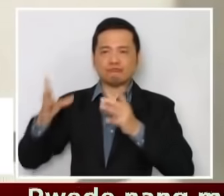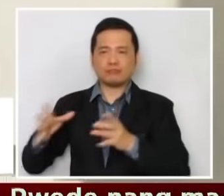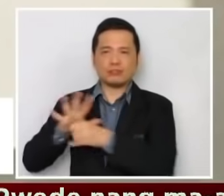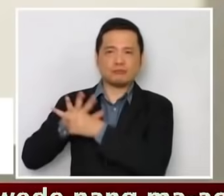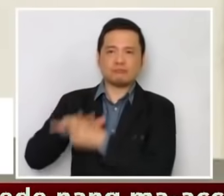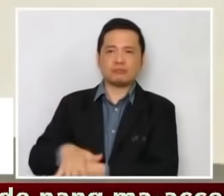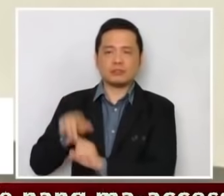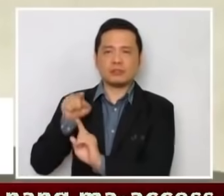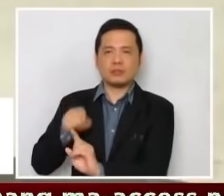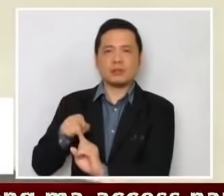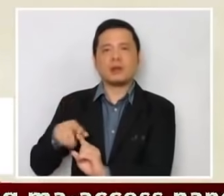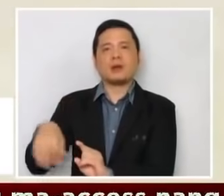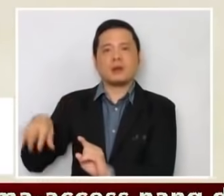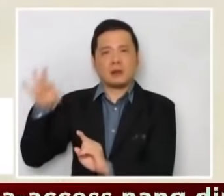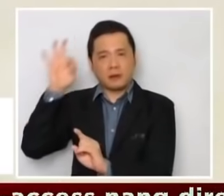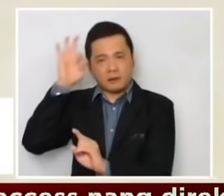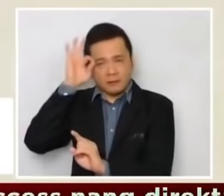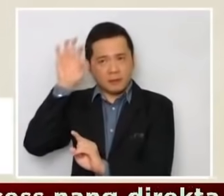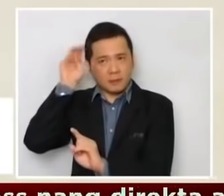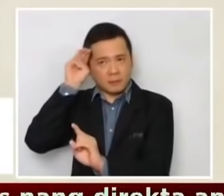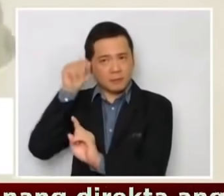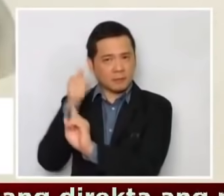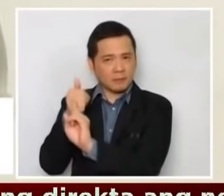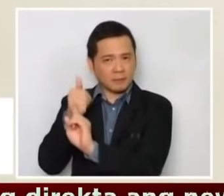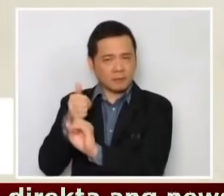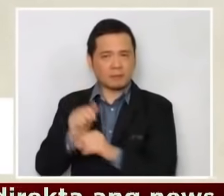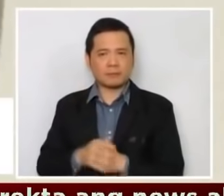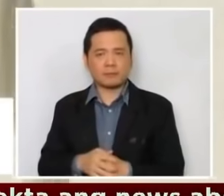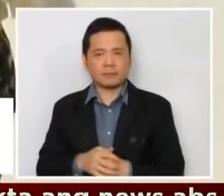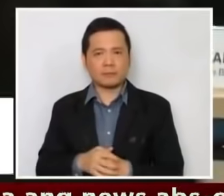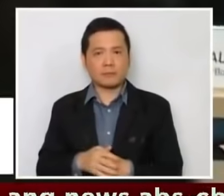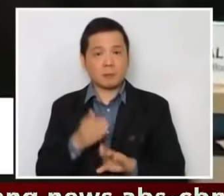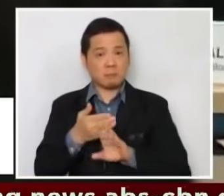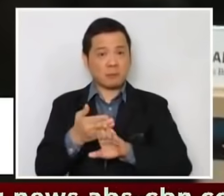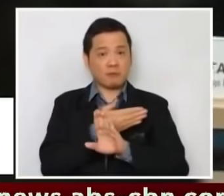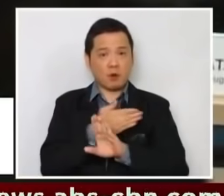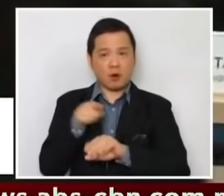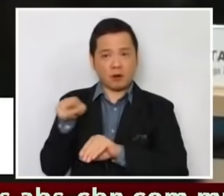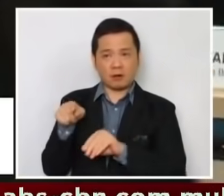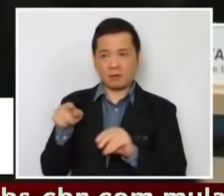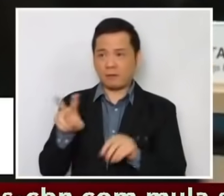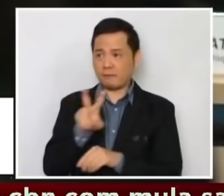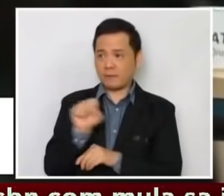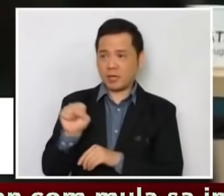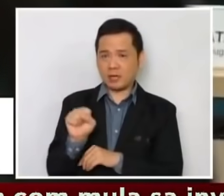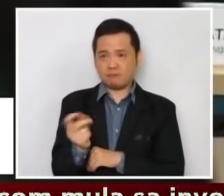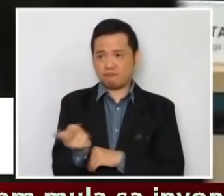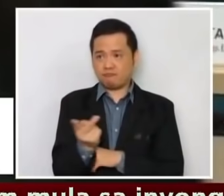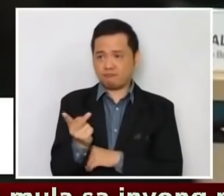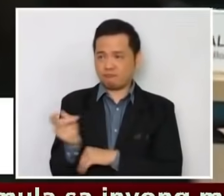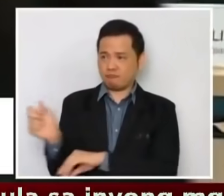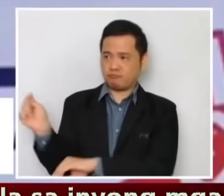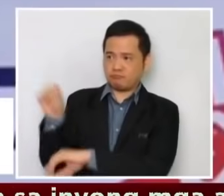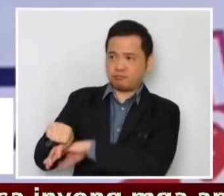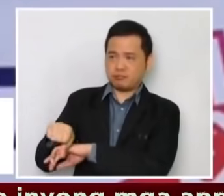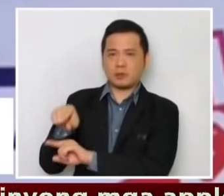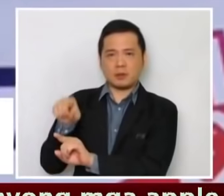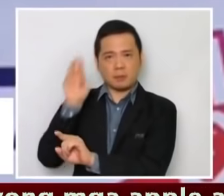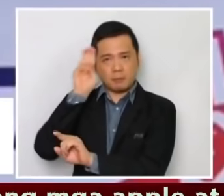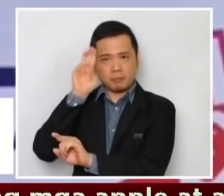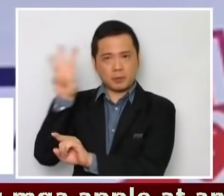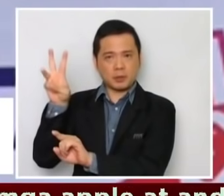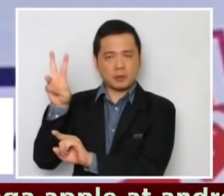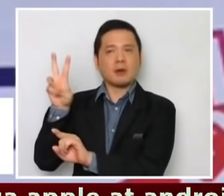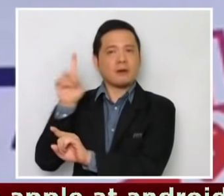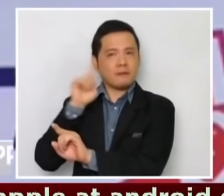Sr. Dati na ring nakalaban at natalo ni Robredo si Marcos sa pagkabise-pangulo noong 2016. Expected